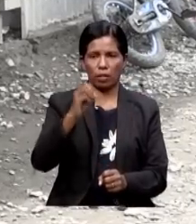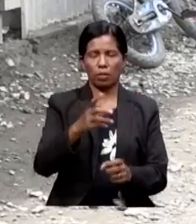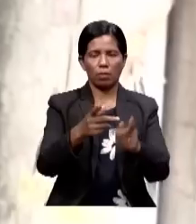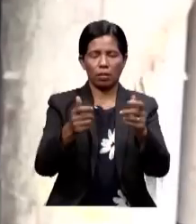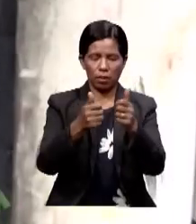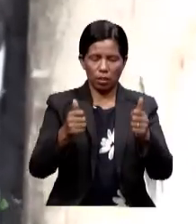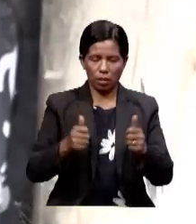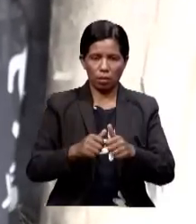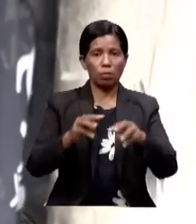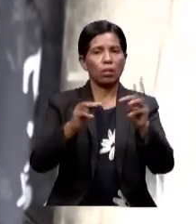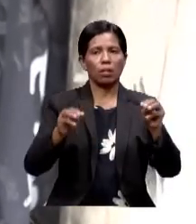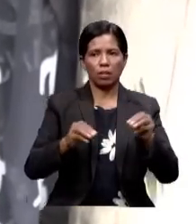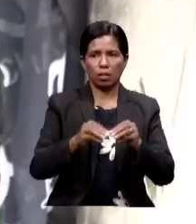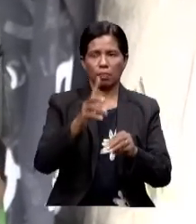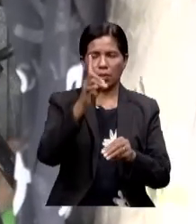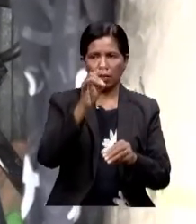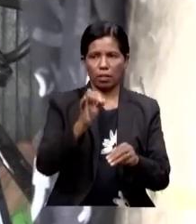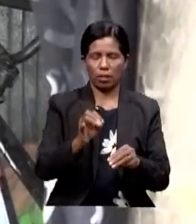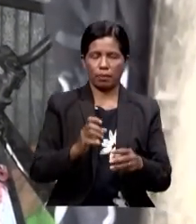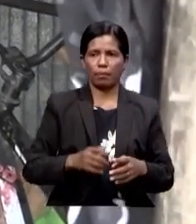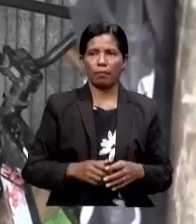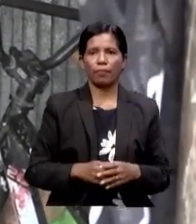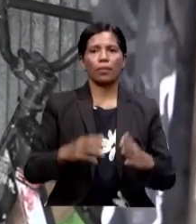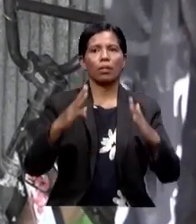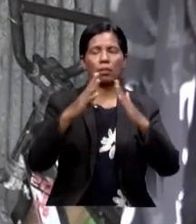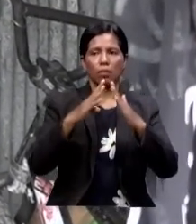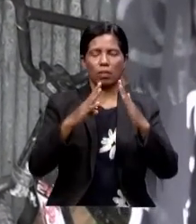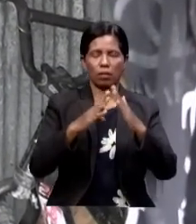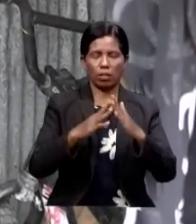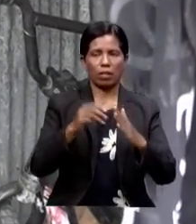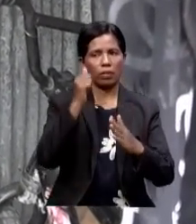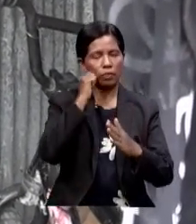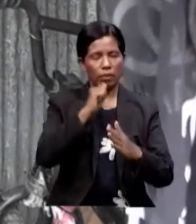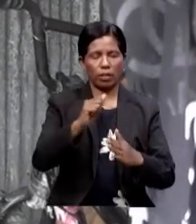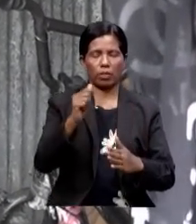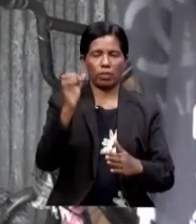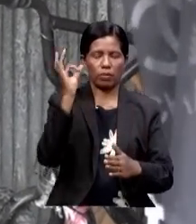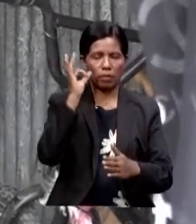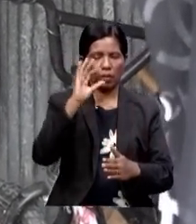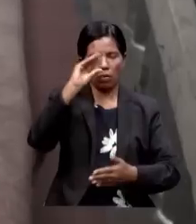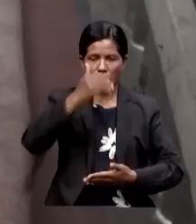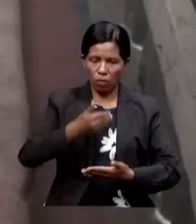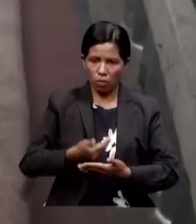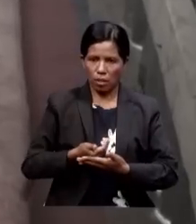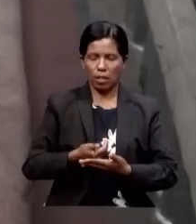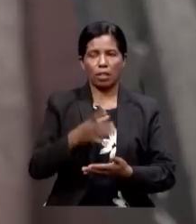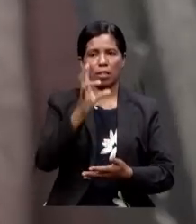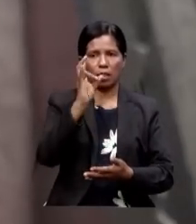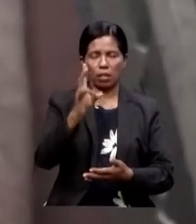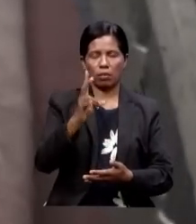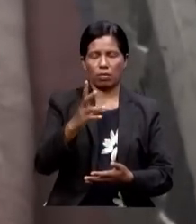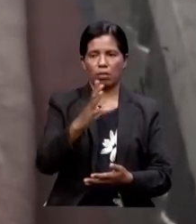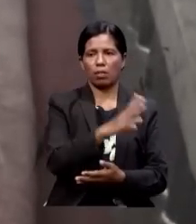Aleixo, munisipio Dili. Uma nebe inan faluk huang nang hitu hamahan amba, hu